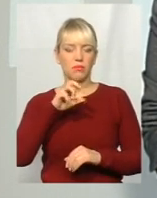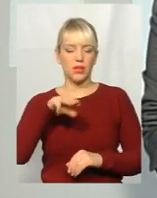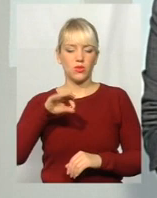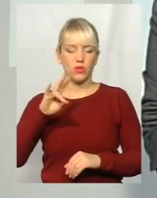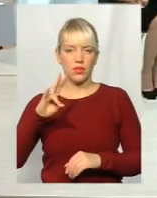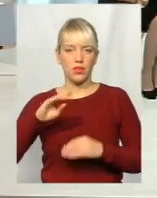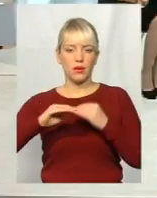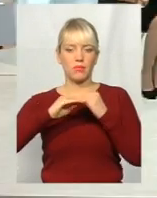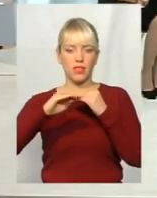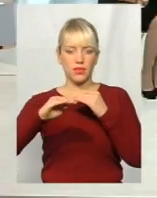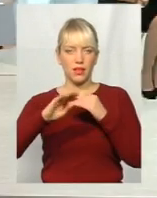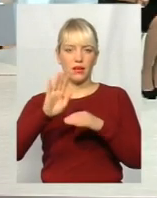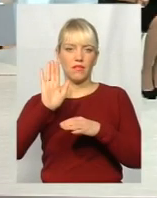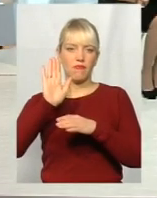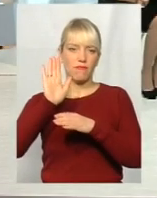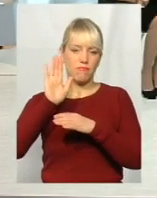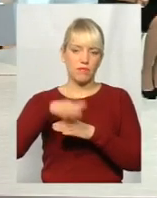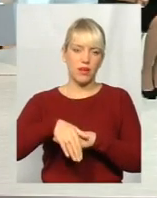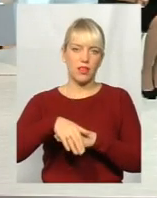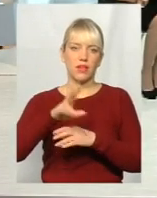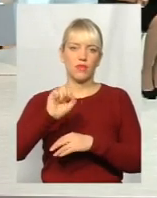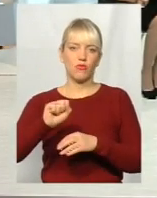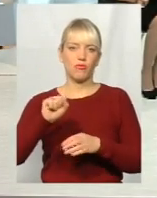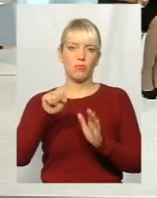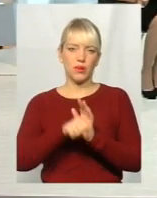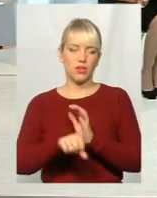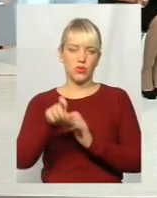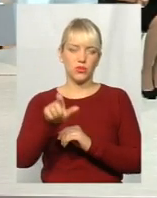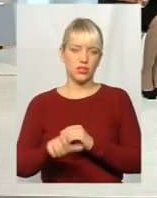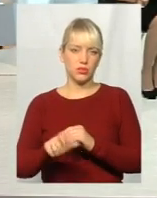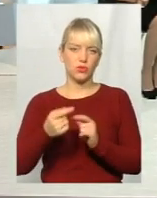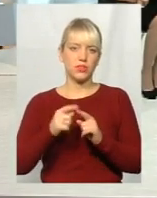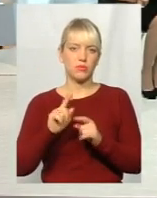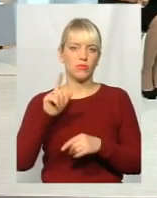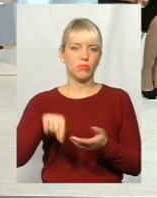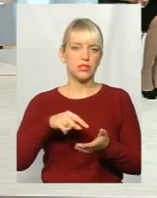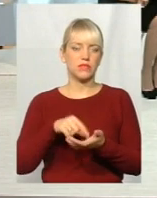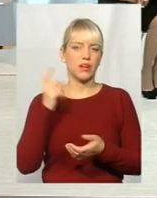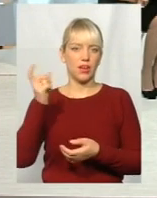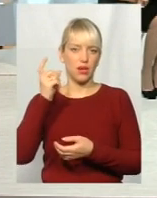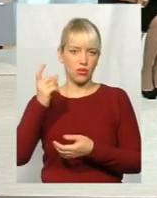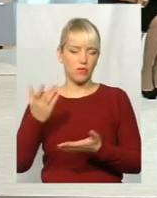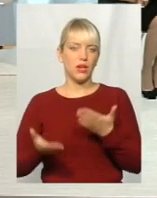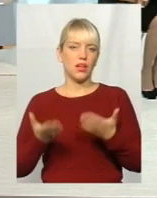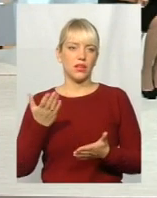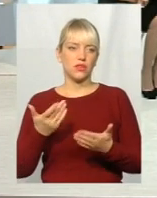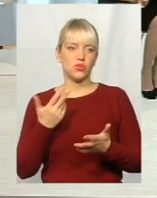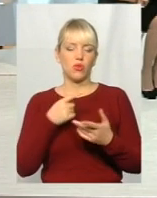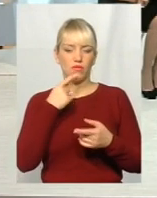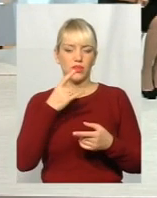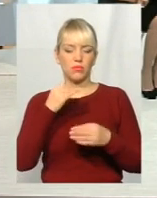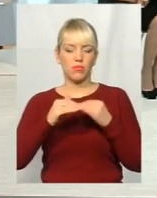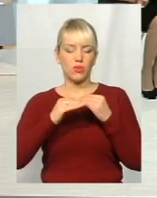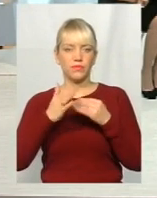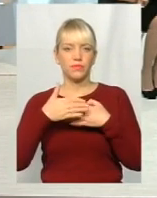так вбила людину, і ну довести, хто винен, дуже важко вже на цьому етапі. От якщо ми беремо двері і все, що там